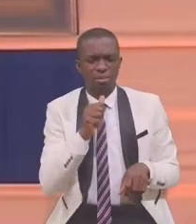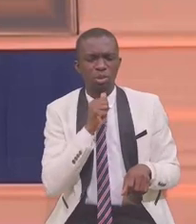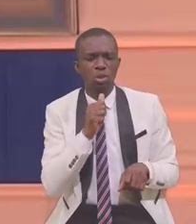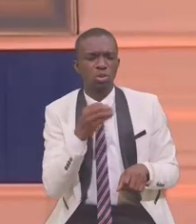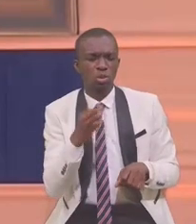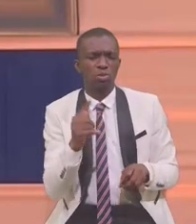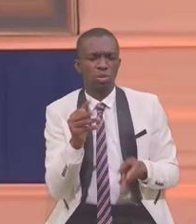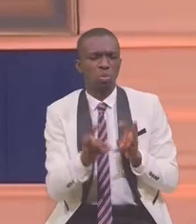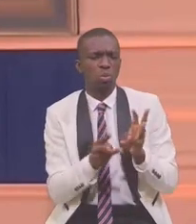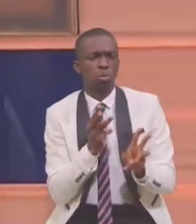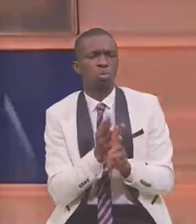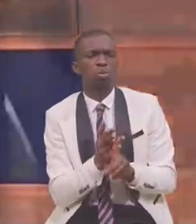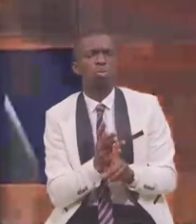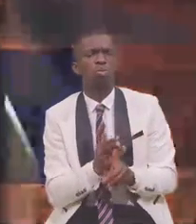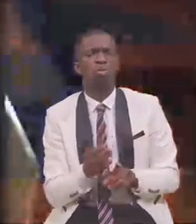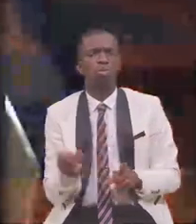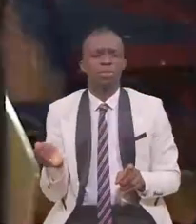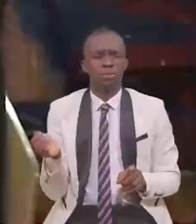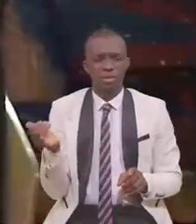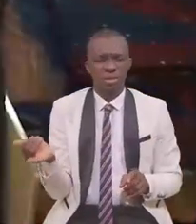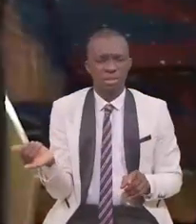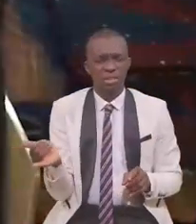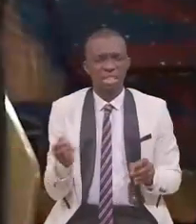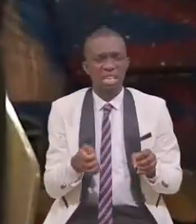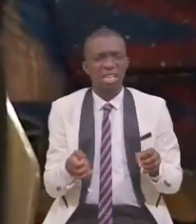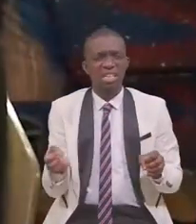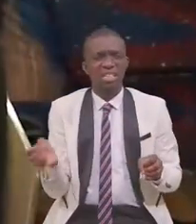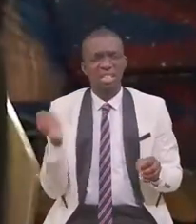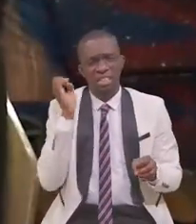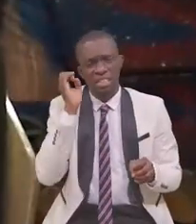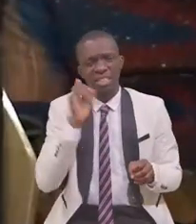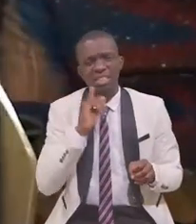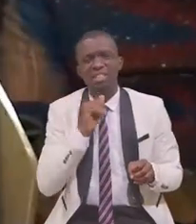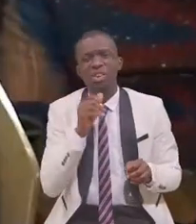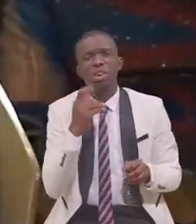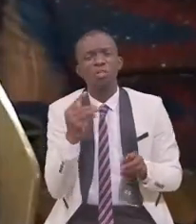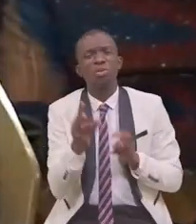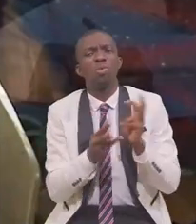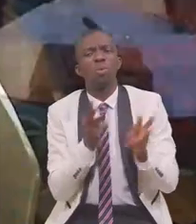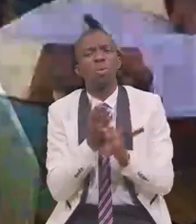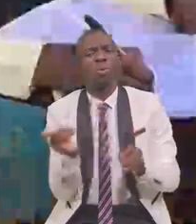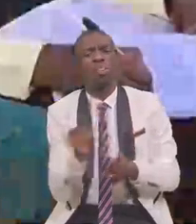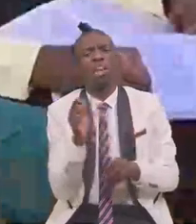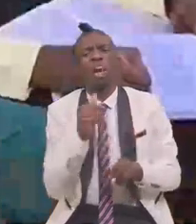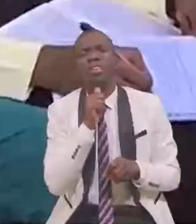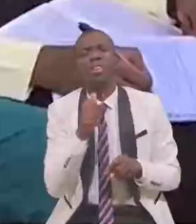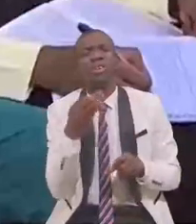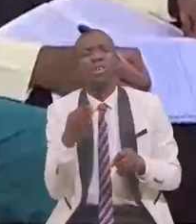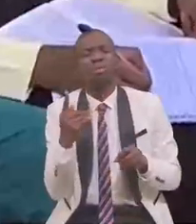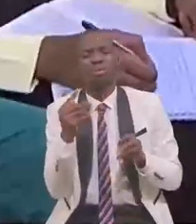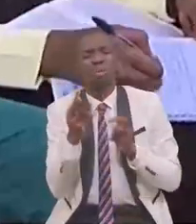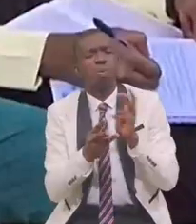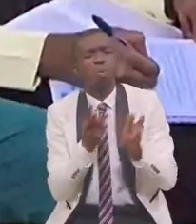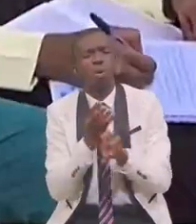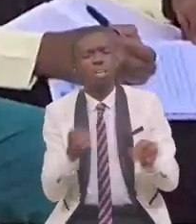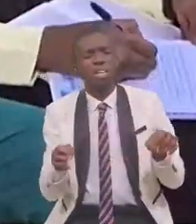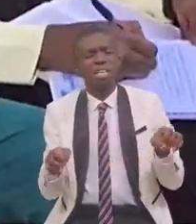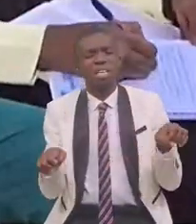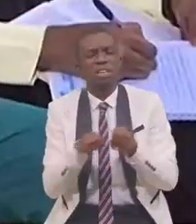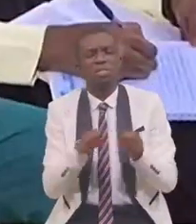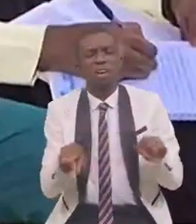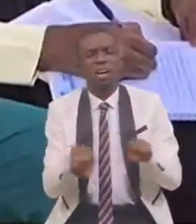verset 16. Ils ne sont pas du monde, comme moi je ne suis pas du monde. De la même manière, au même niveau, avec la